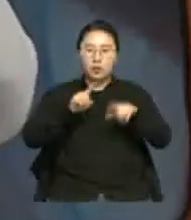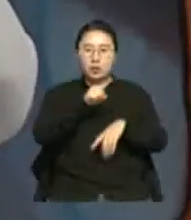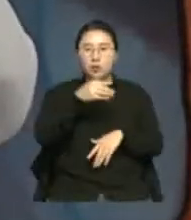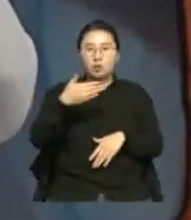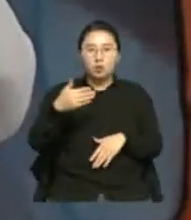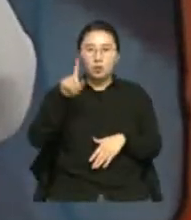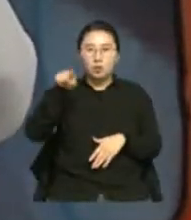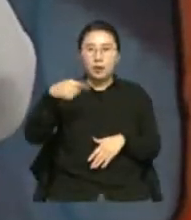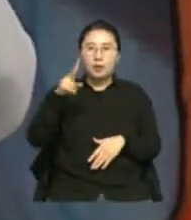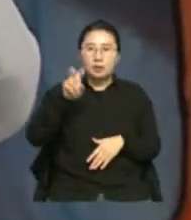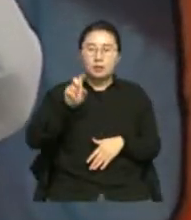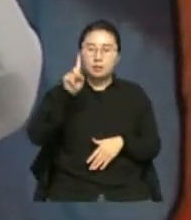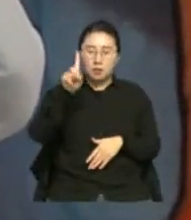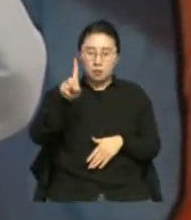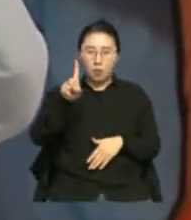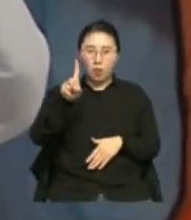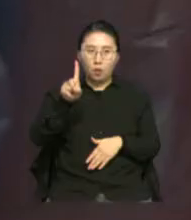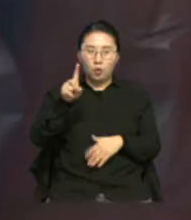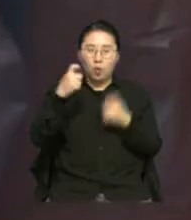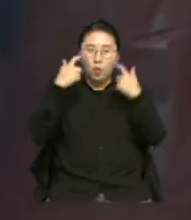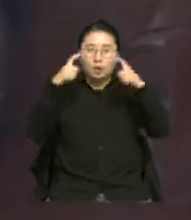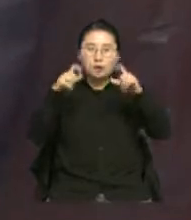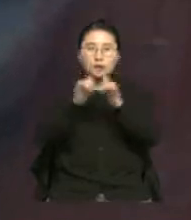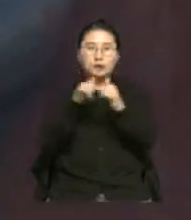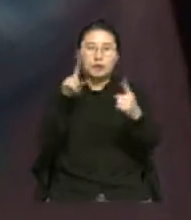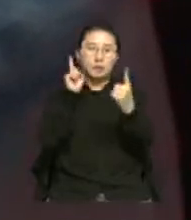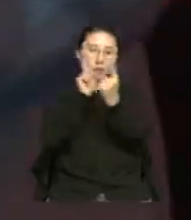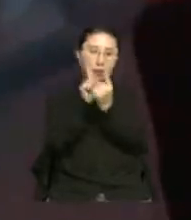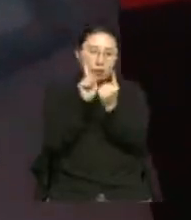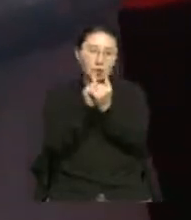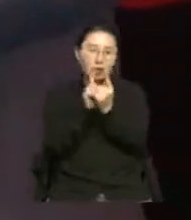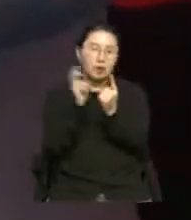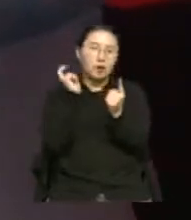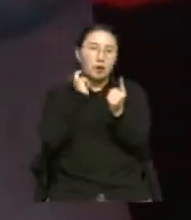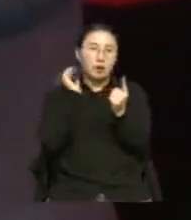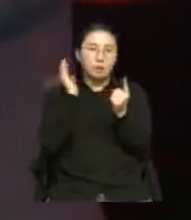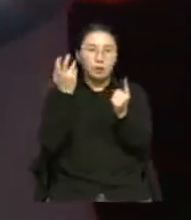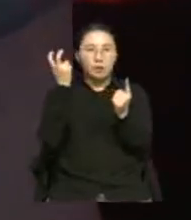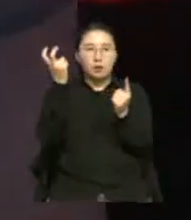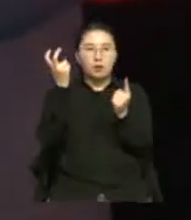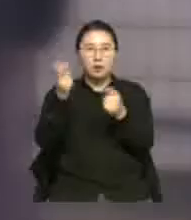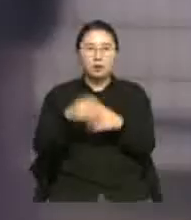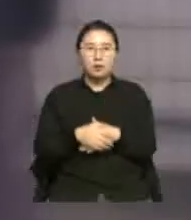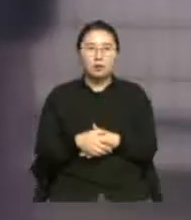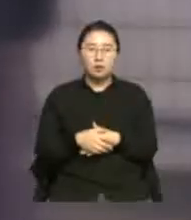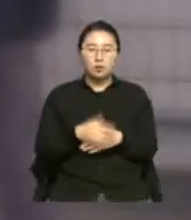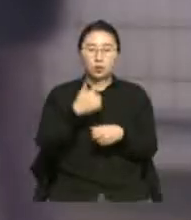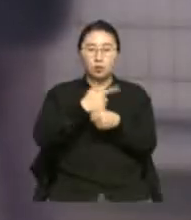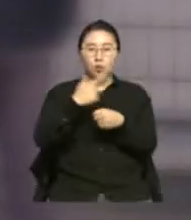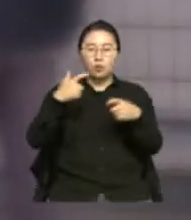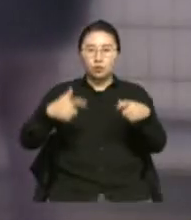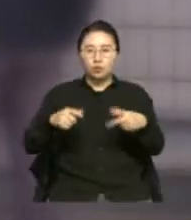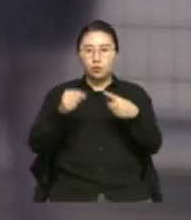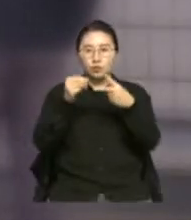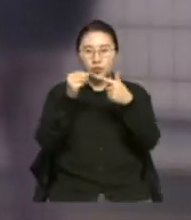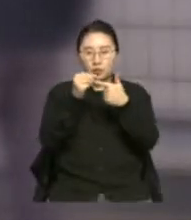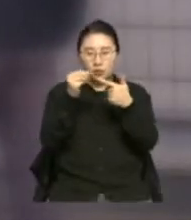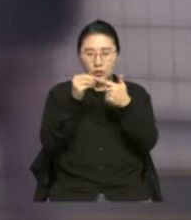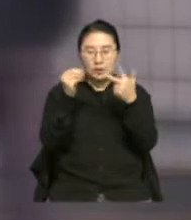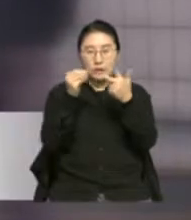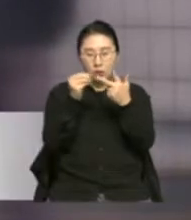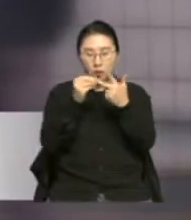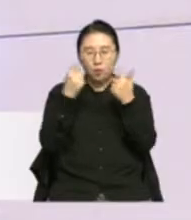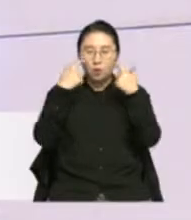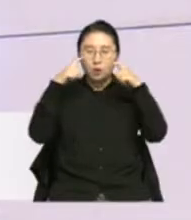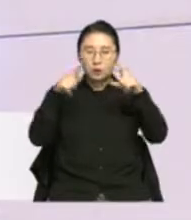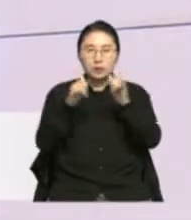921 번째 환자인 통 동구 확진 자 접촉해 감염된 것으로 추정되고 있습니다 노원구 여섯 번째와 일곱 번째